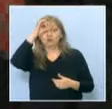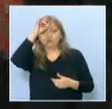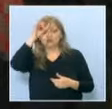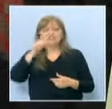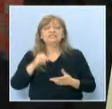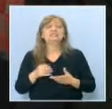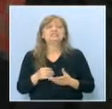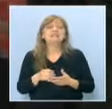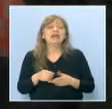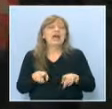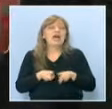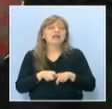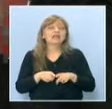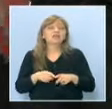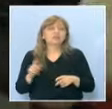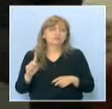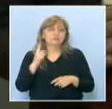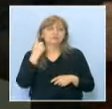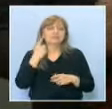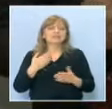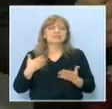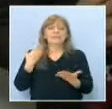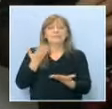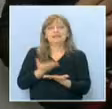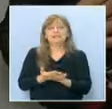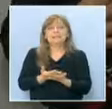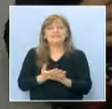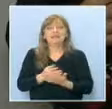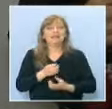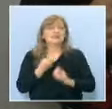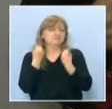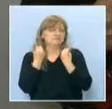които като дебют се представяха блестящо. Децата